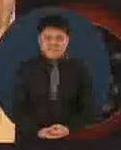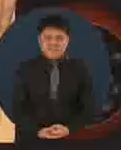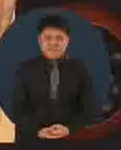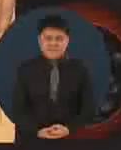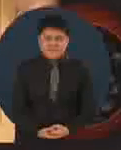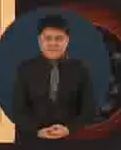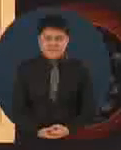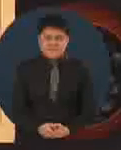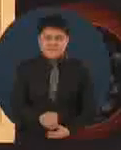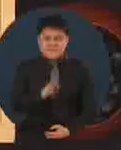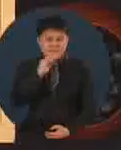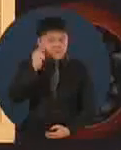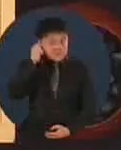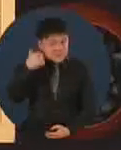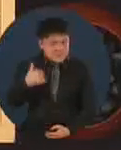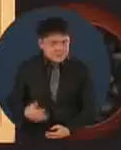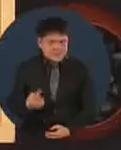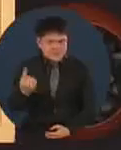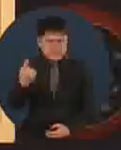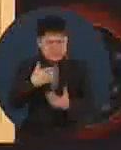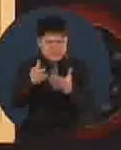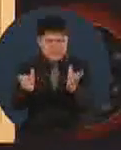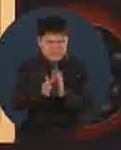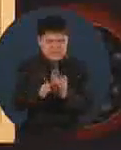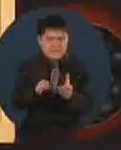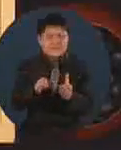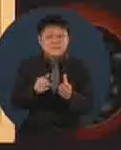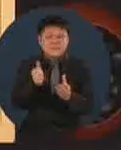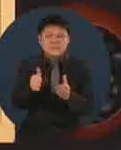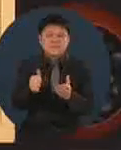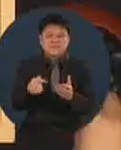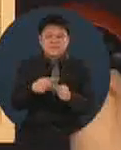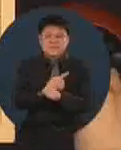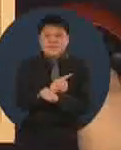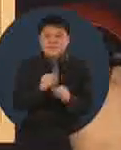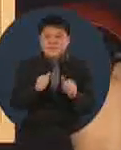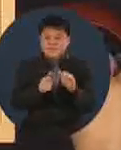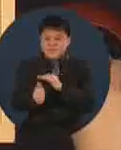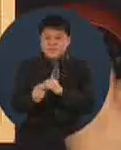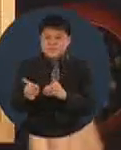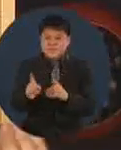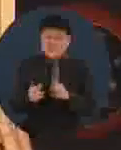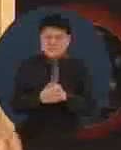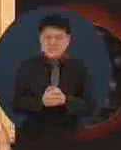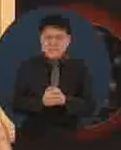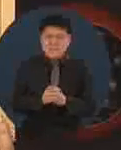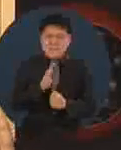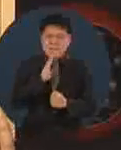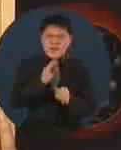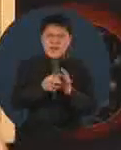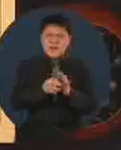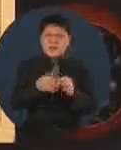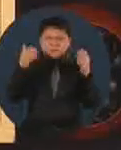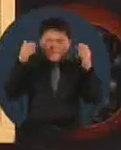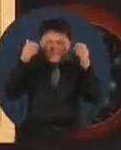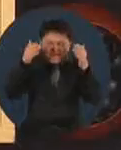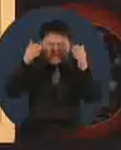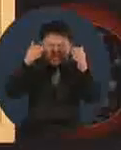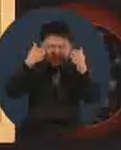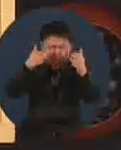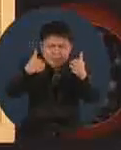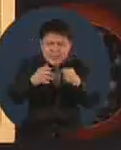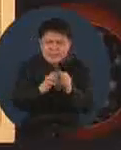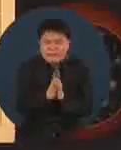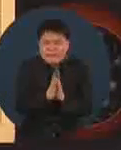이 바둑은 정말 중국에서 온 단장 이하 선수들끼리 정말 관심 집중이었습니다.